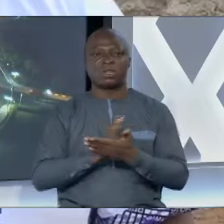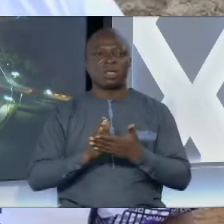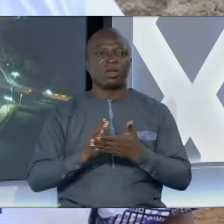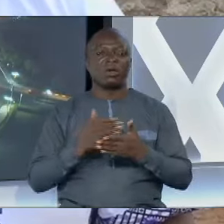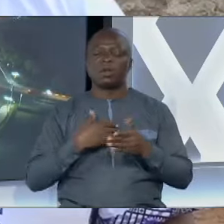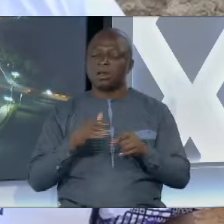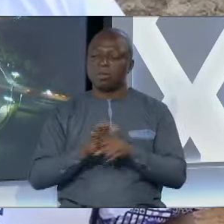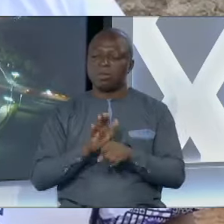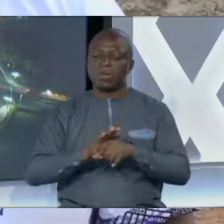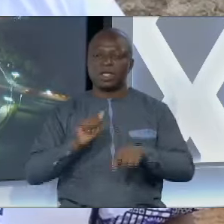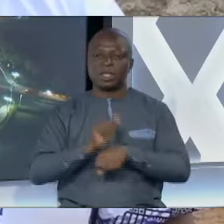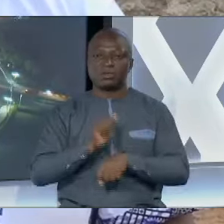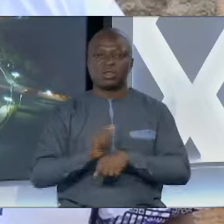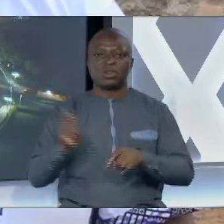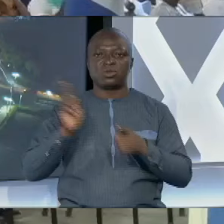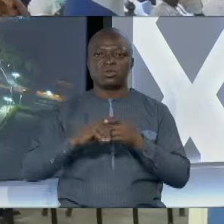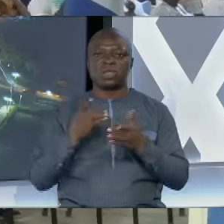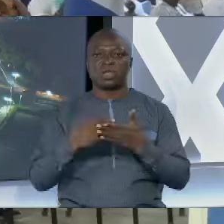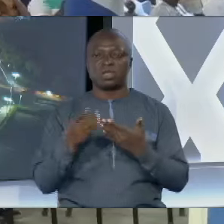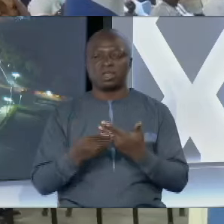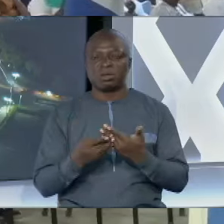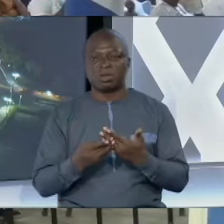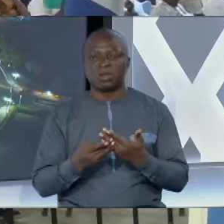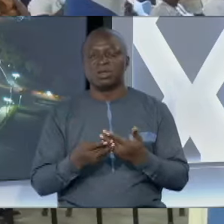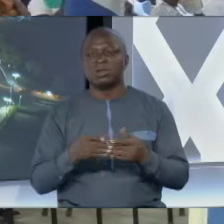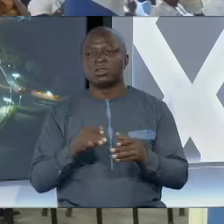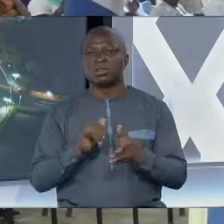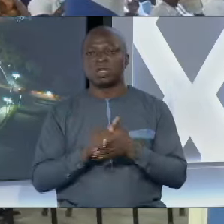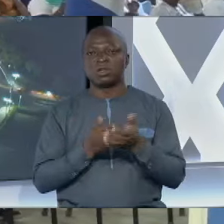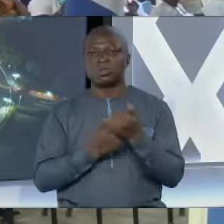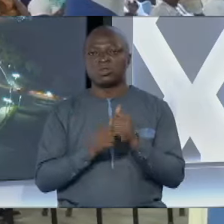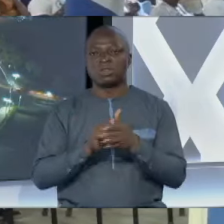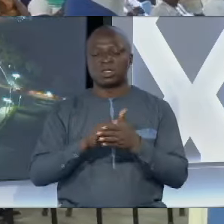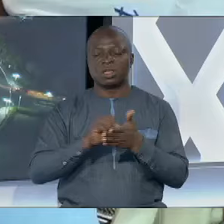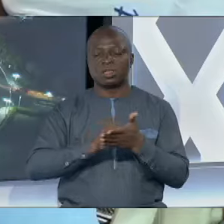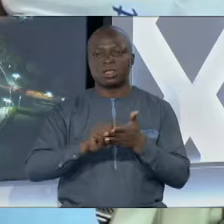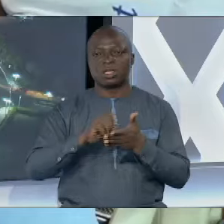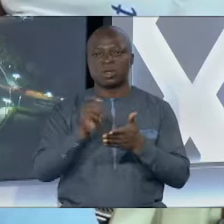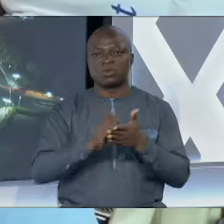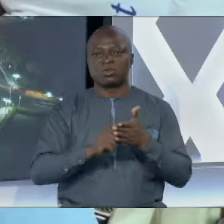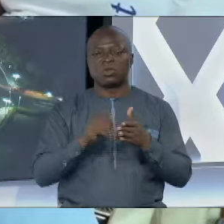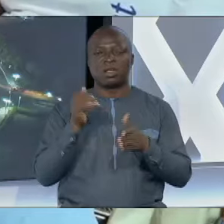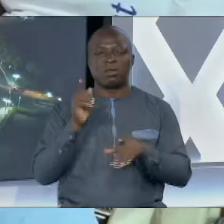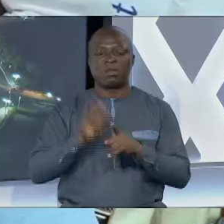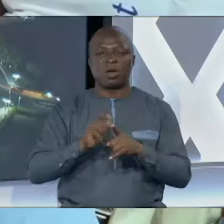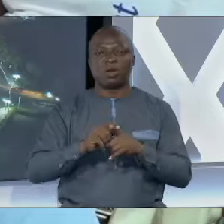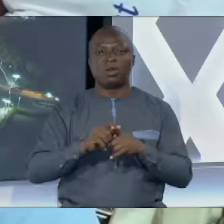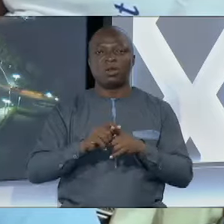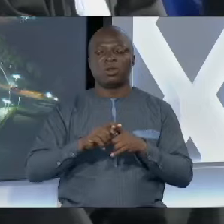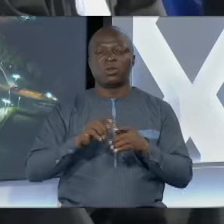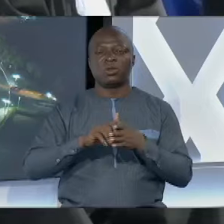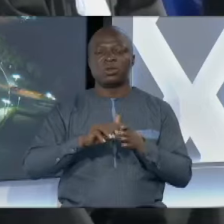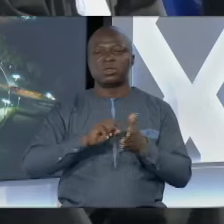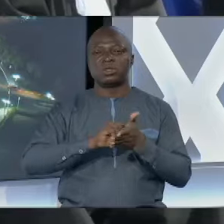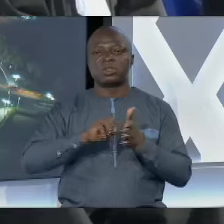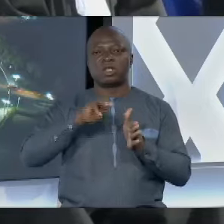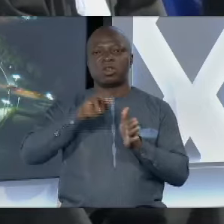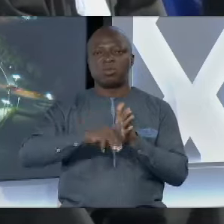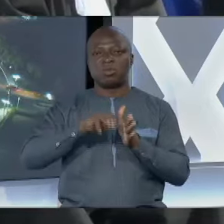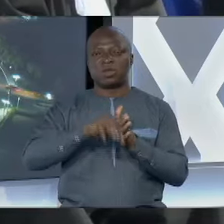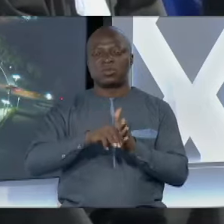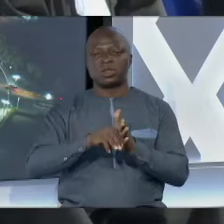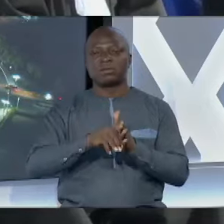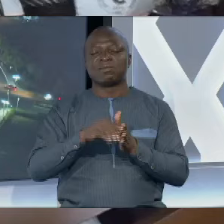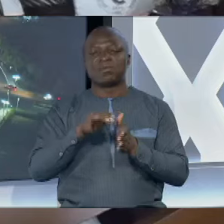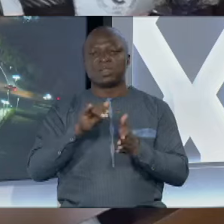plein d'activités jusqu'en décembre. S'inspirant des Saintes Écritures tirées de l'Évangile de Saint Matthieu, l'inspectrice de la